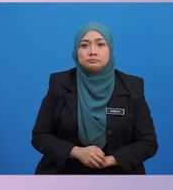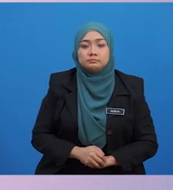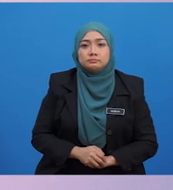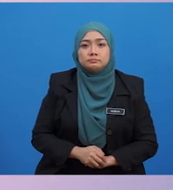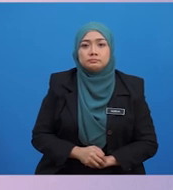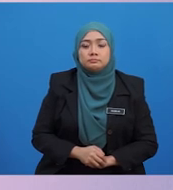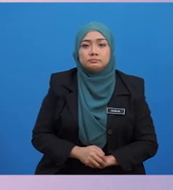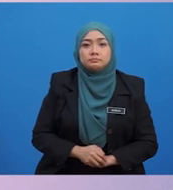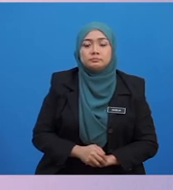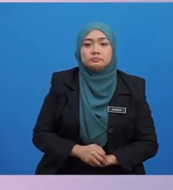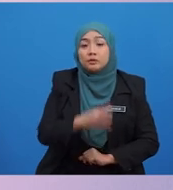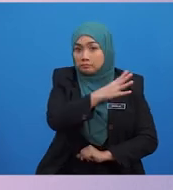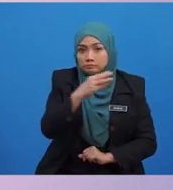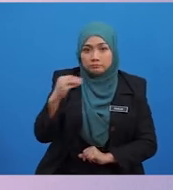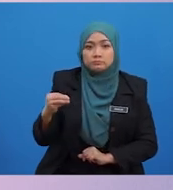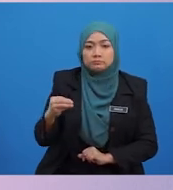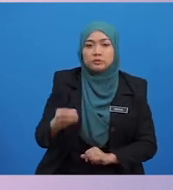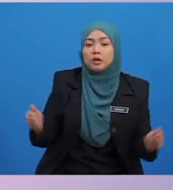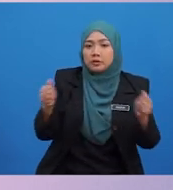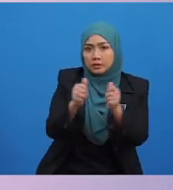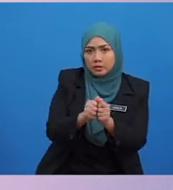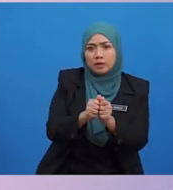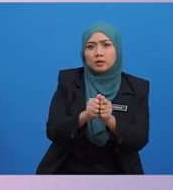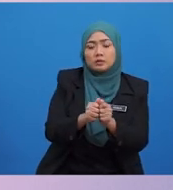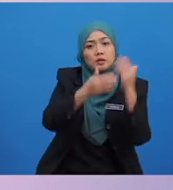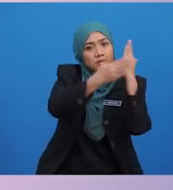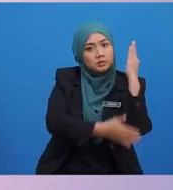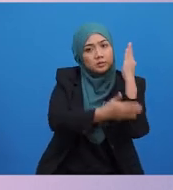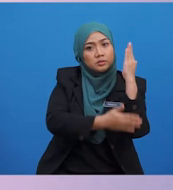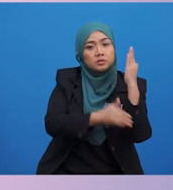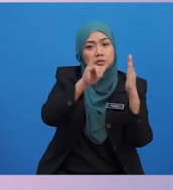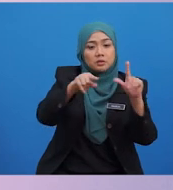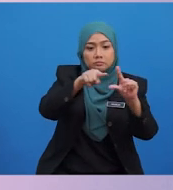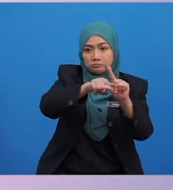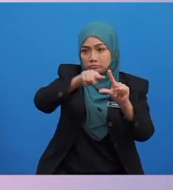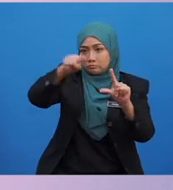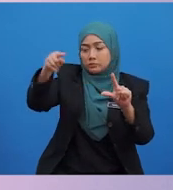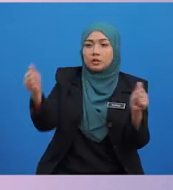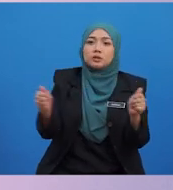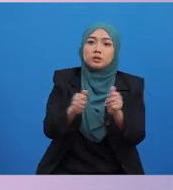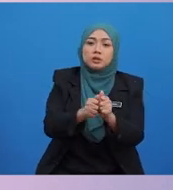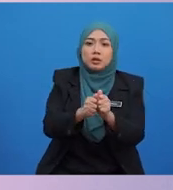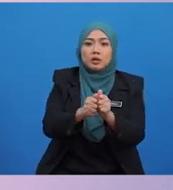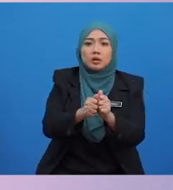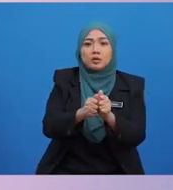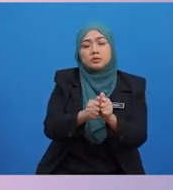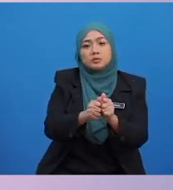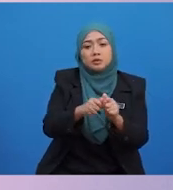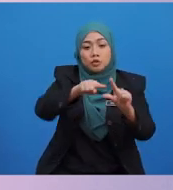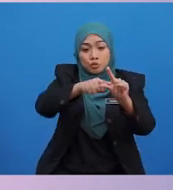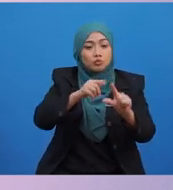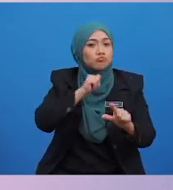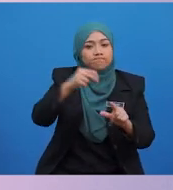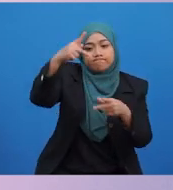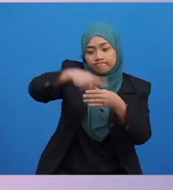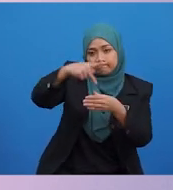case DVD case Hai dan dengan keadaan Sisi yang bertentangan dengan sudut bukan kandung yang